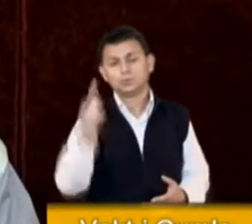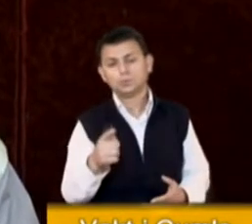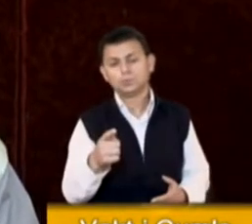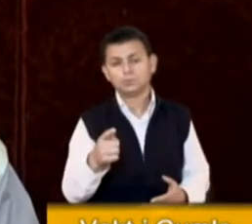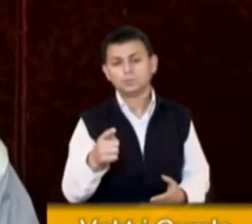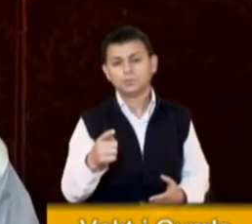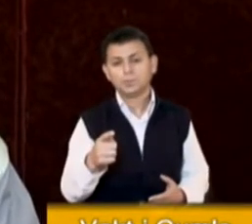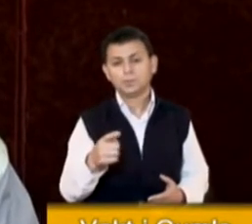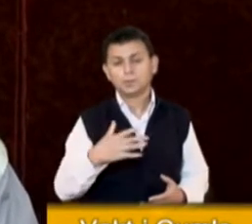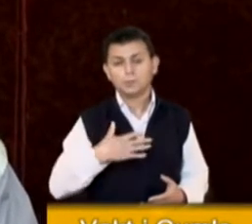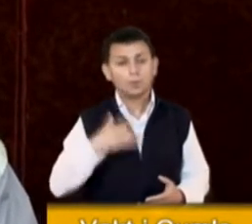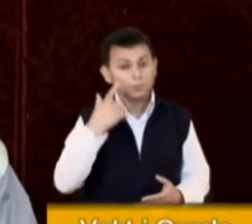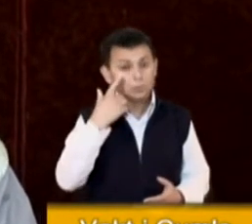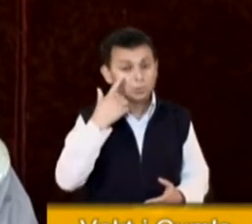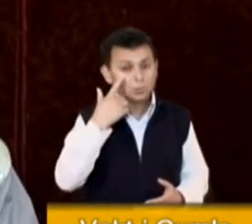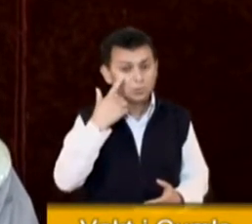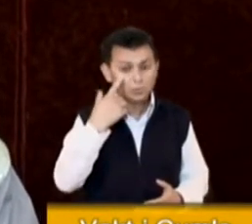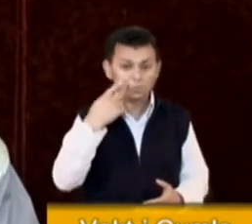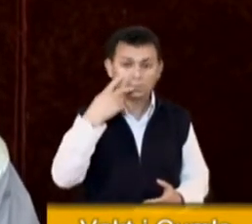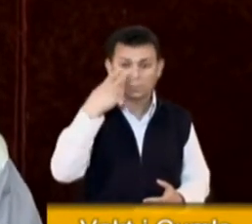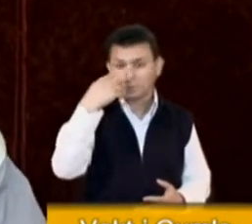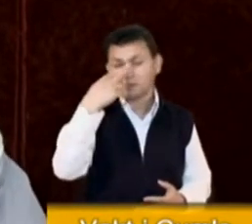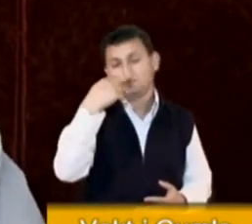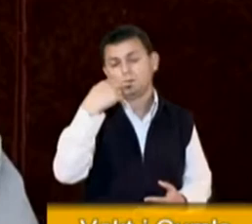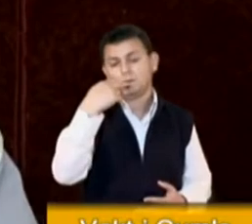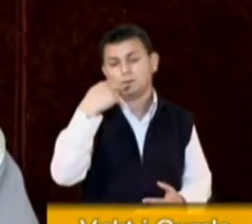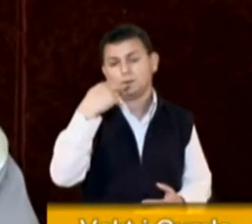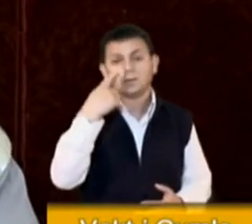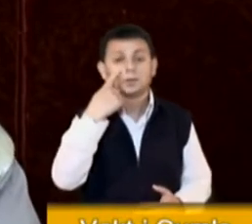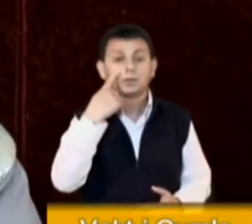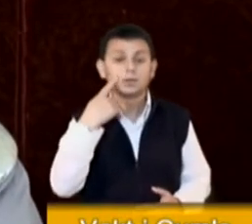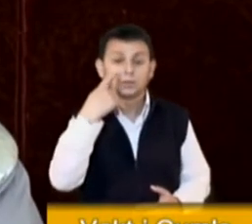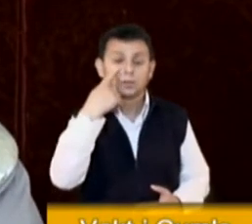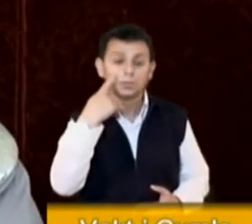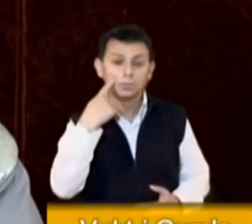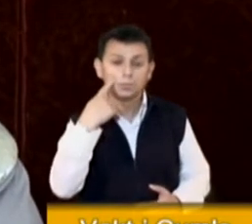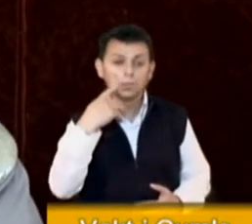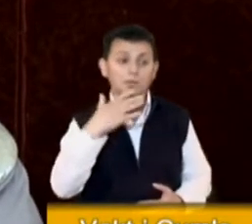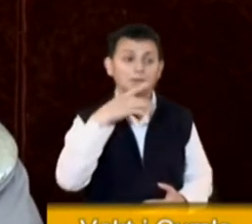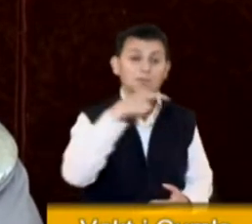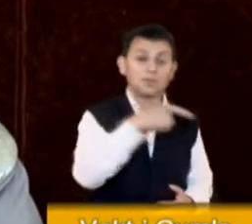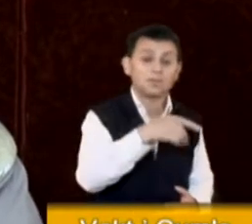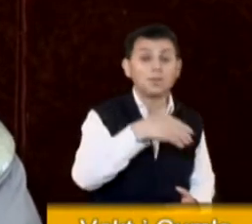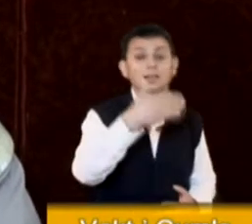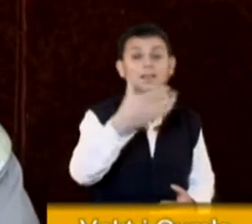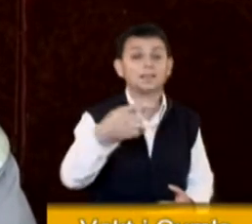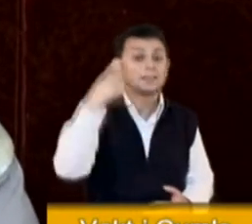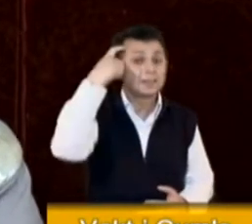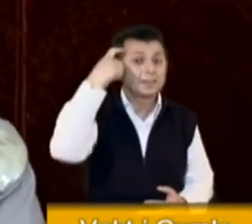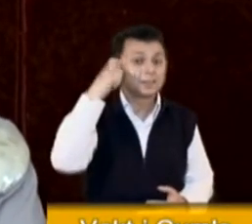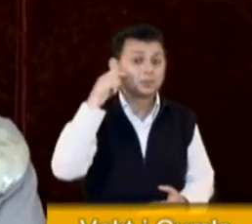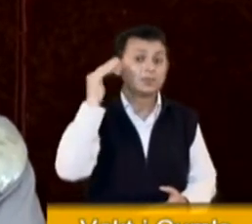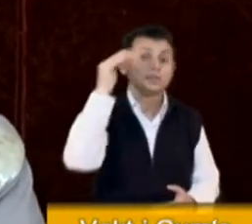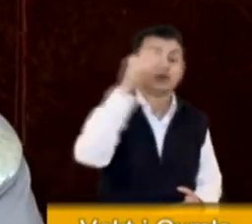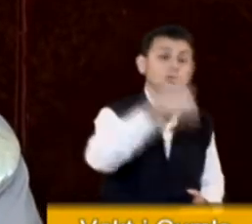seyiriyor, çapak atıyor, yaşarıyor. Ben de falan yerdeki Yahudi'ye gidiyorum, o okuyor